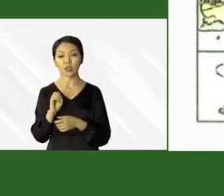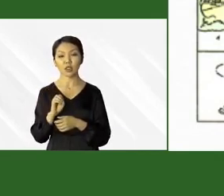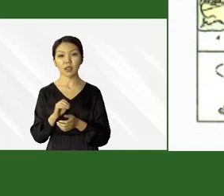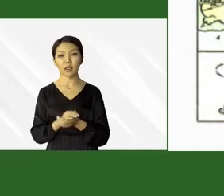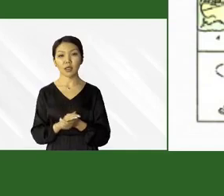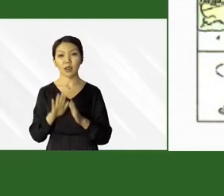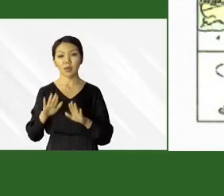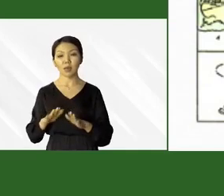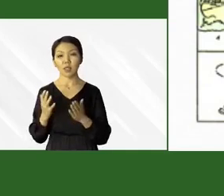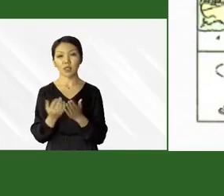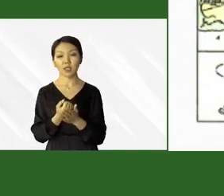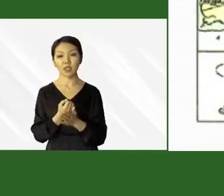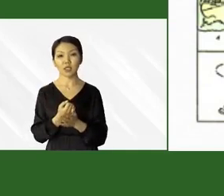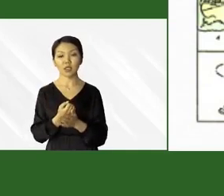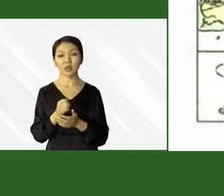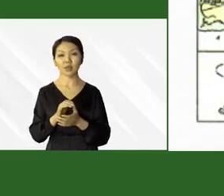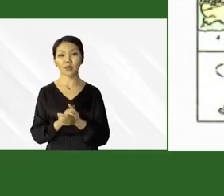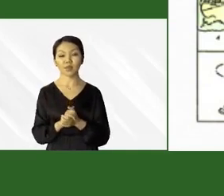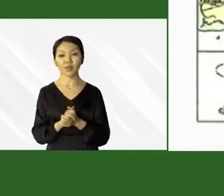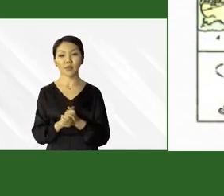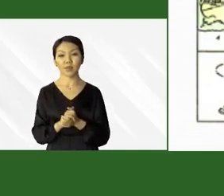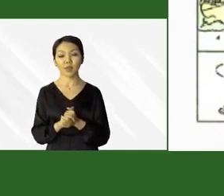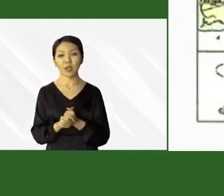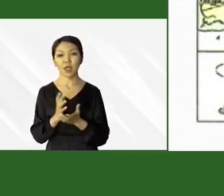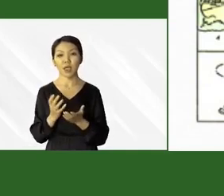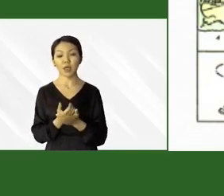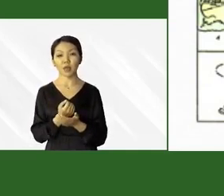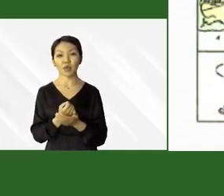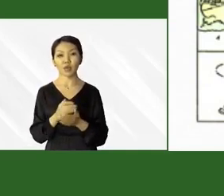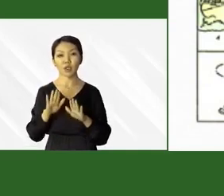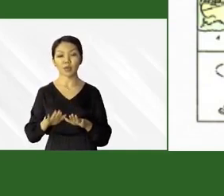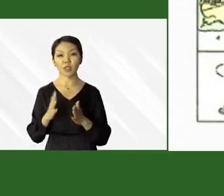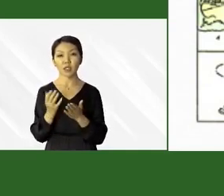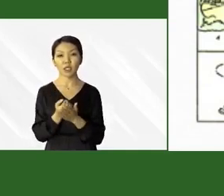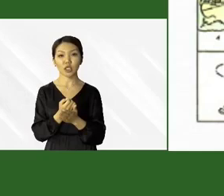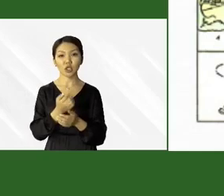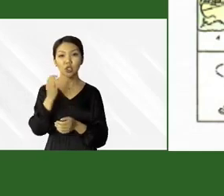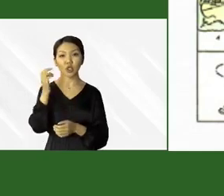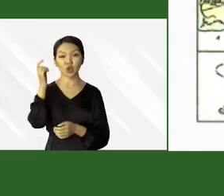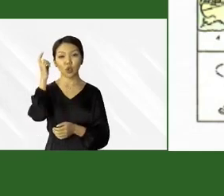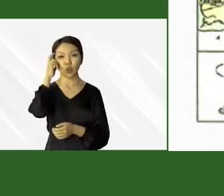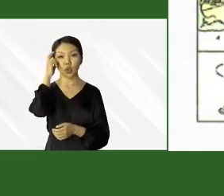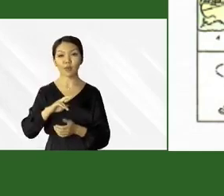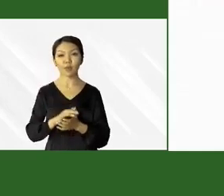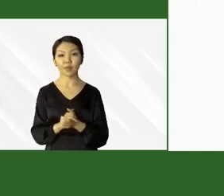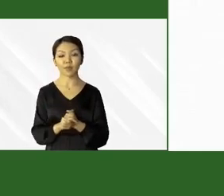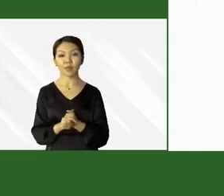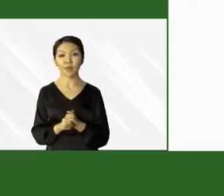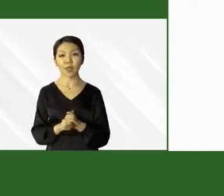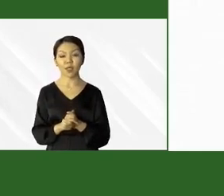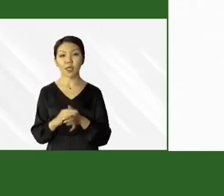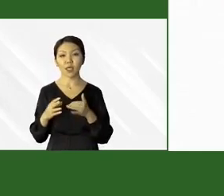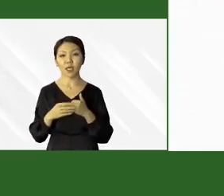колчедана. Обнаружено небольшое месторождение угля, распространены месторождения строительных материалов.